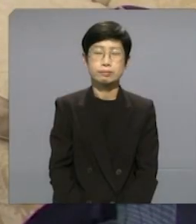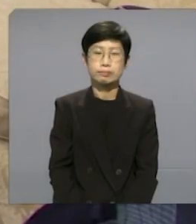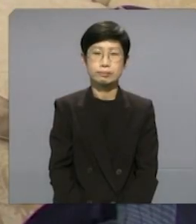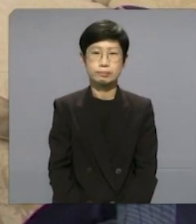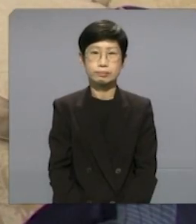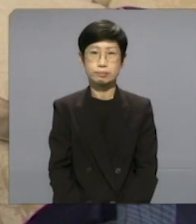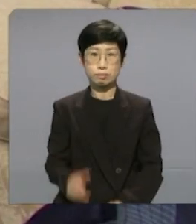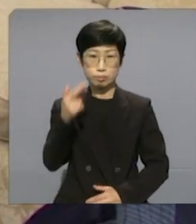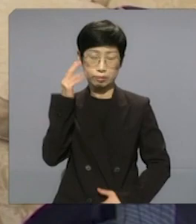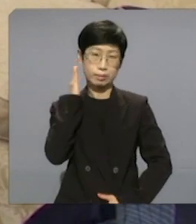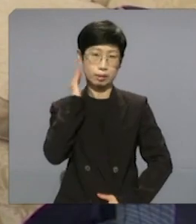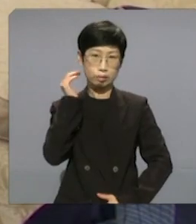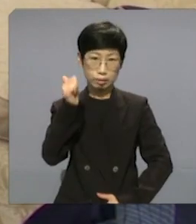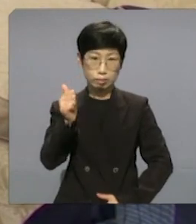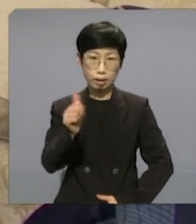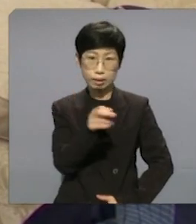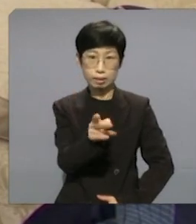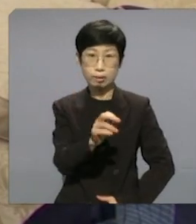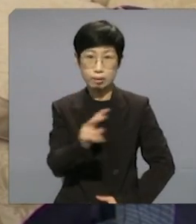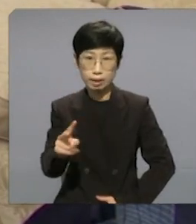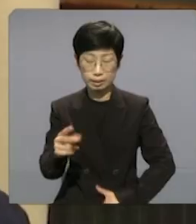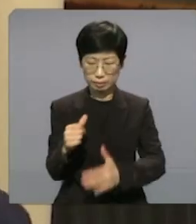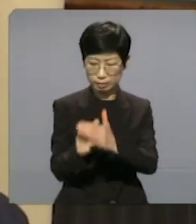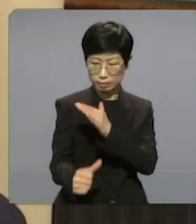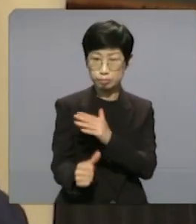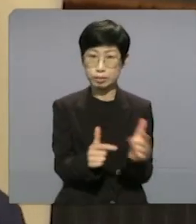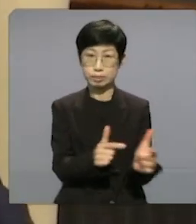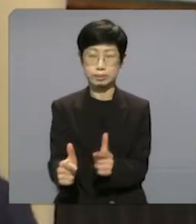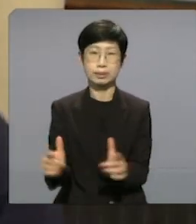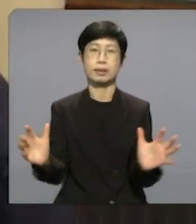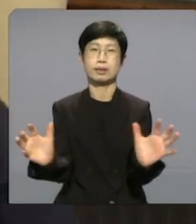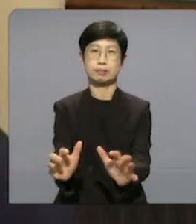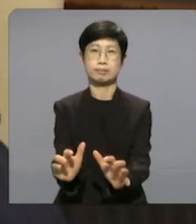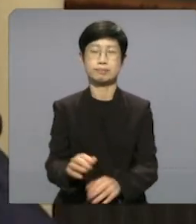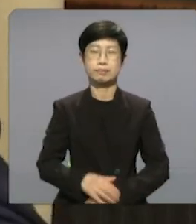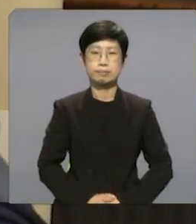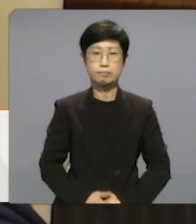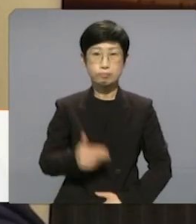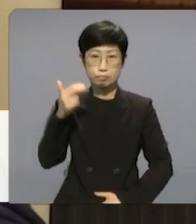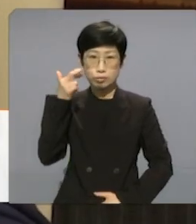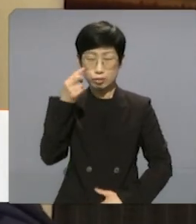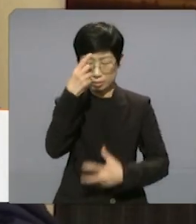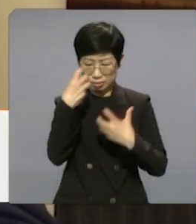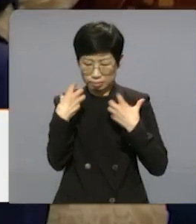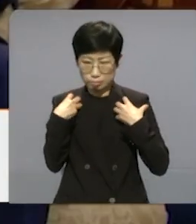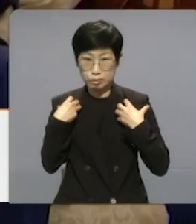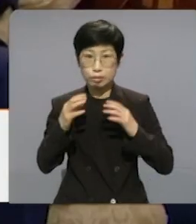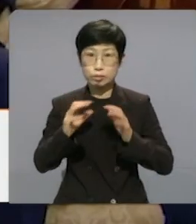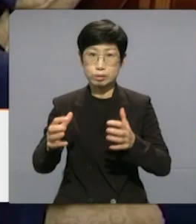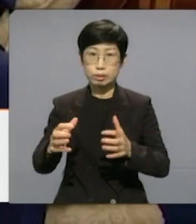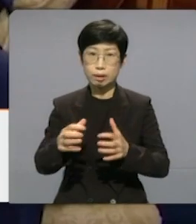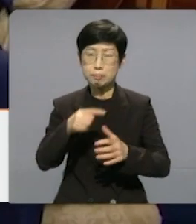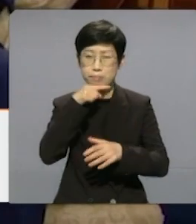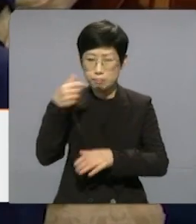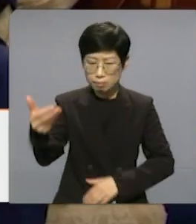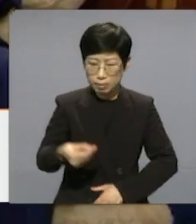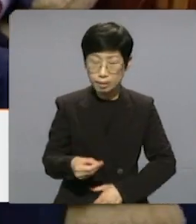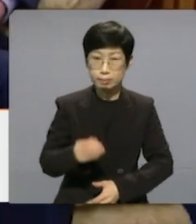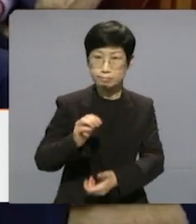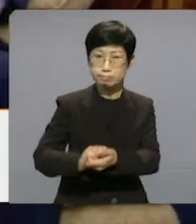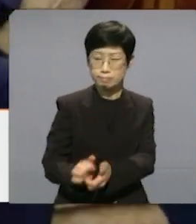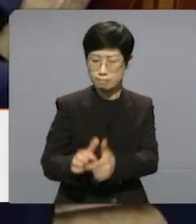조 바이든 미국 대통령과 여야 상하원 대표들이 마주 앉았습니다. 미국 연방정부의 국가부채 한도를 높이는